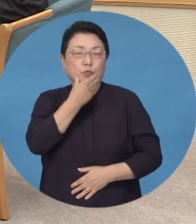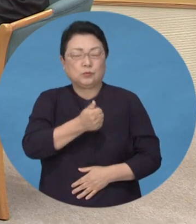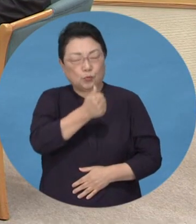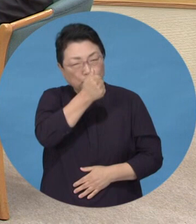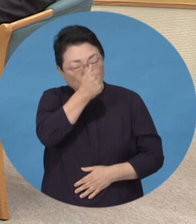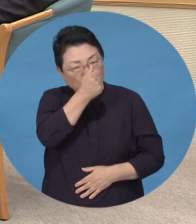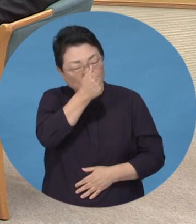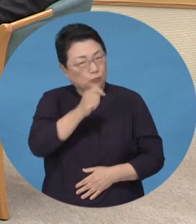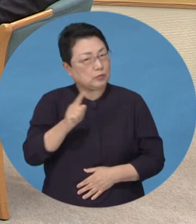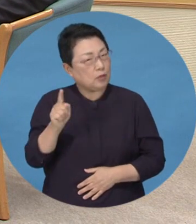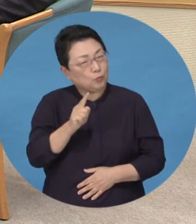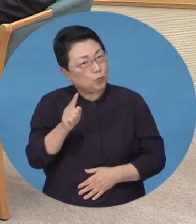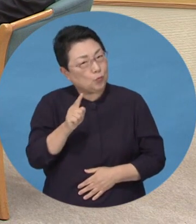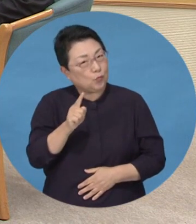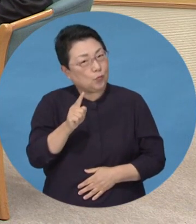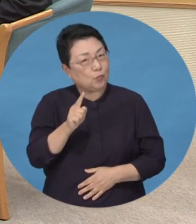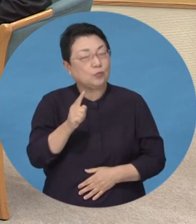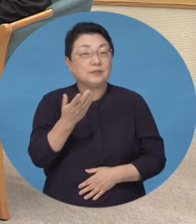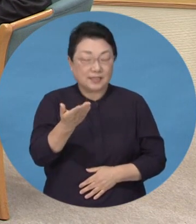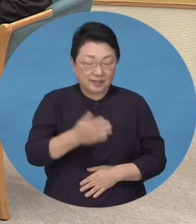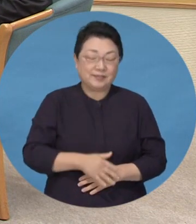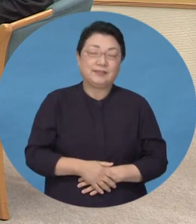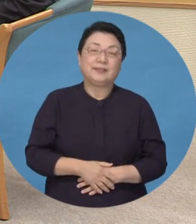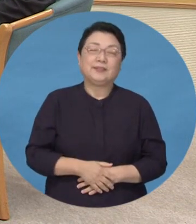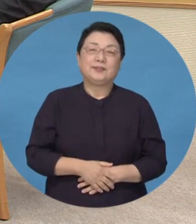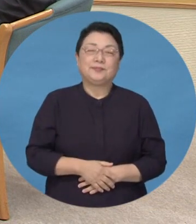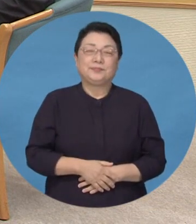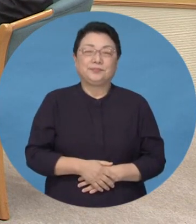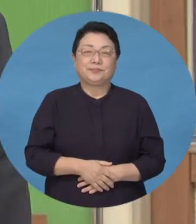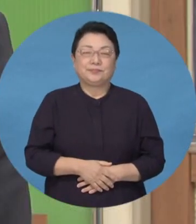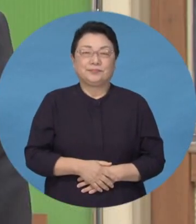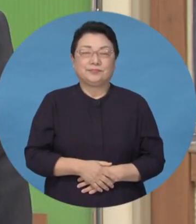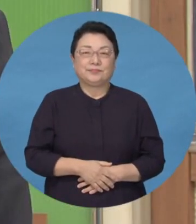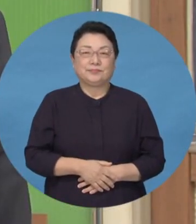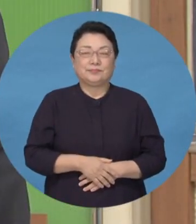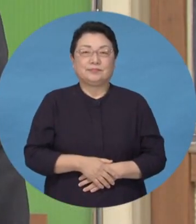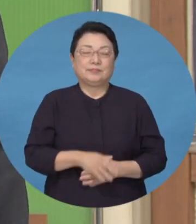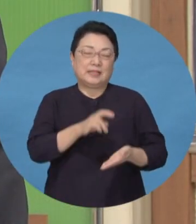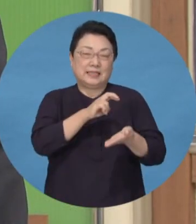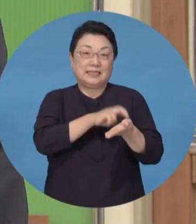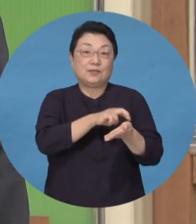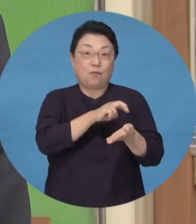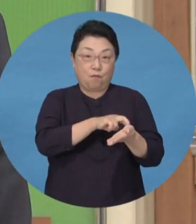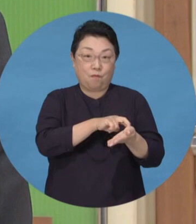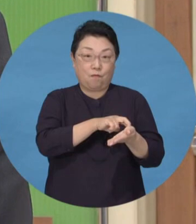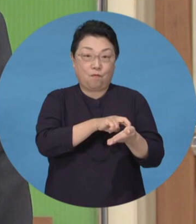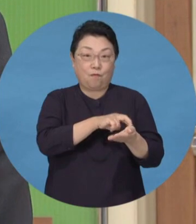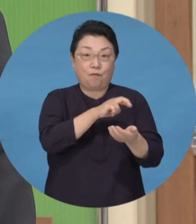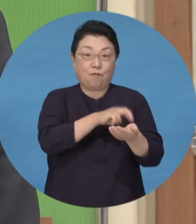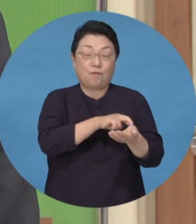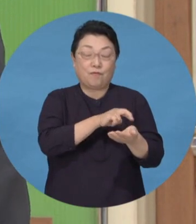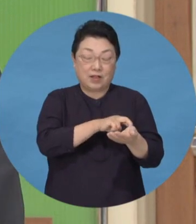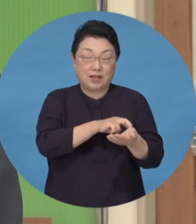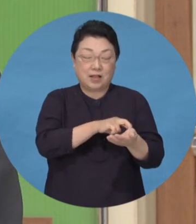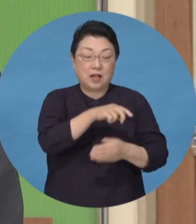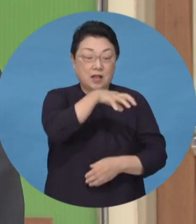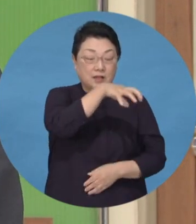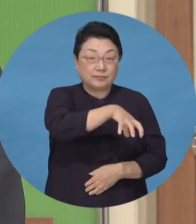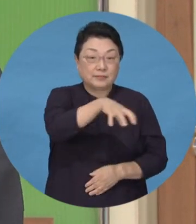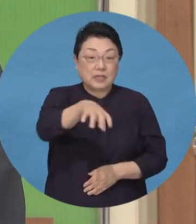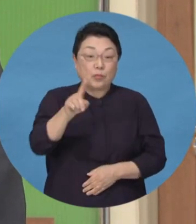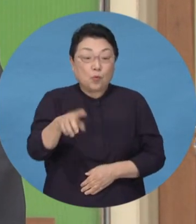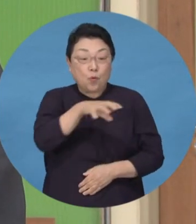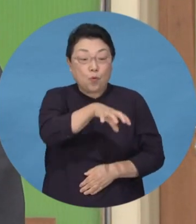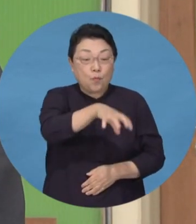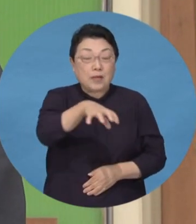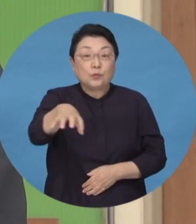しているかと言うところも問われるかと思うんです愛の当たり方がでしょうはいまず医療はですねそのどの地山梨県など